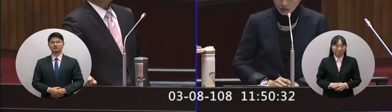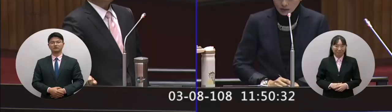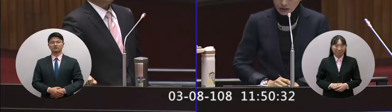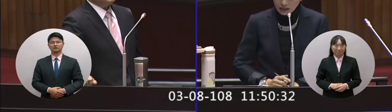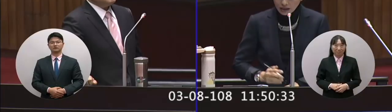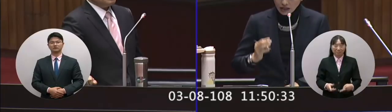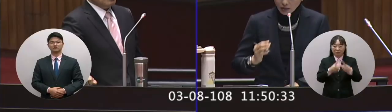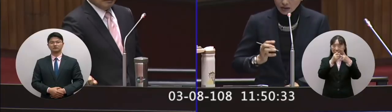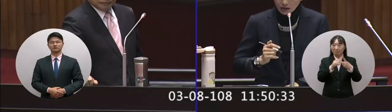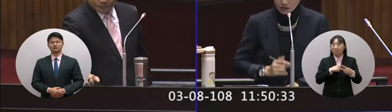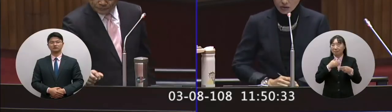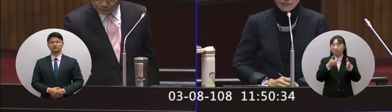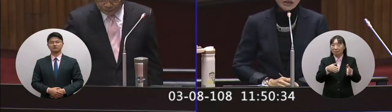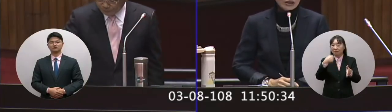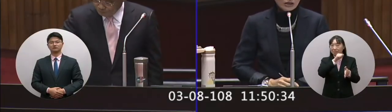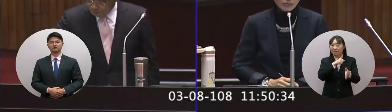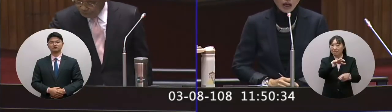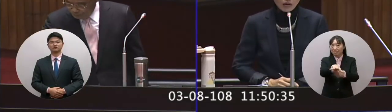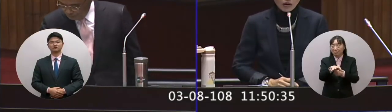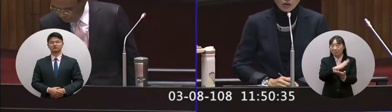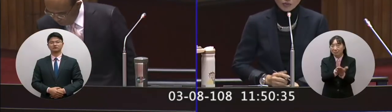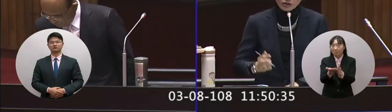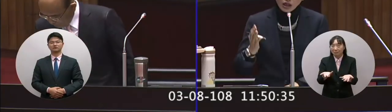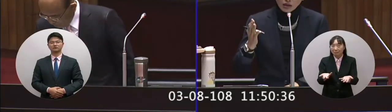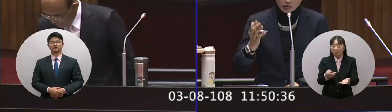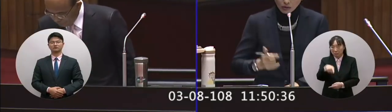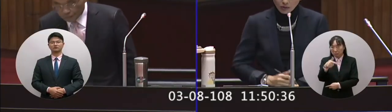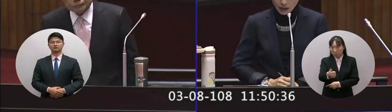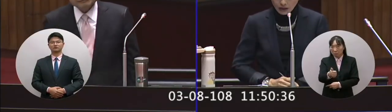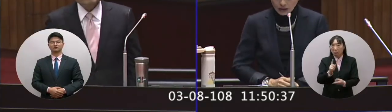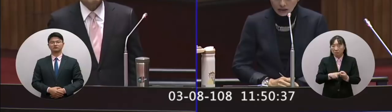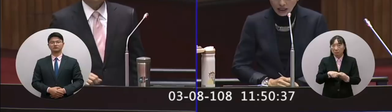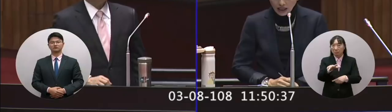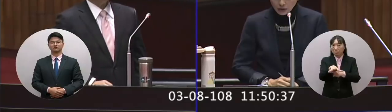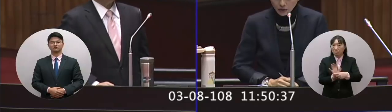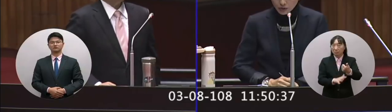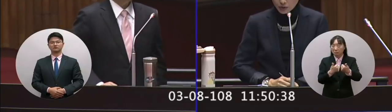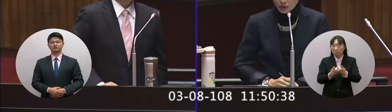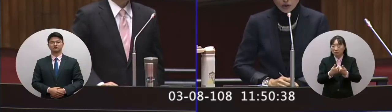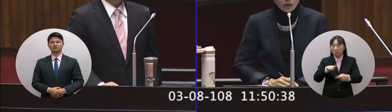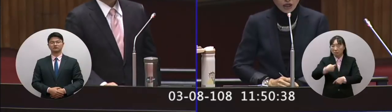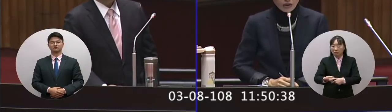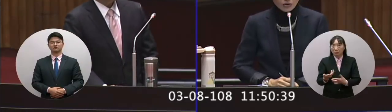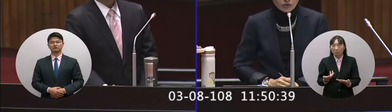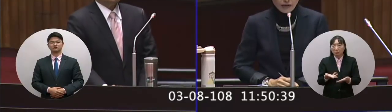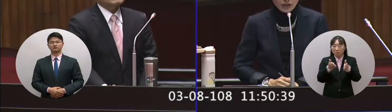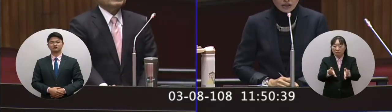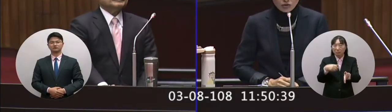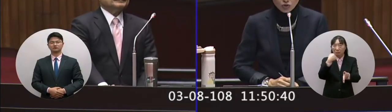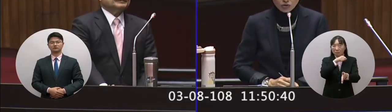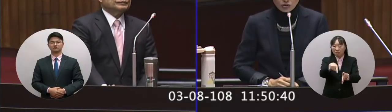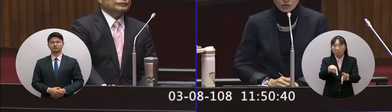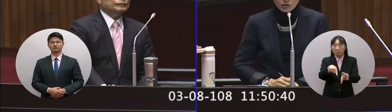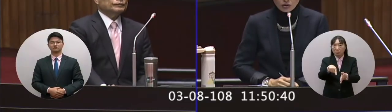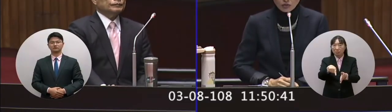我想我们在讲台湾的农产品这么好，我不知道农委会接下来对于台湾的农产